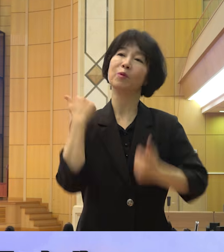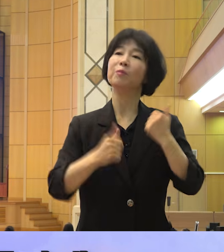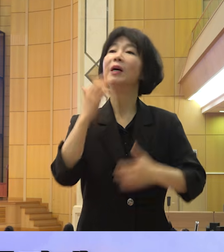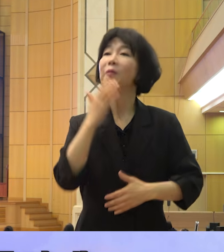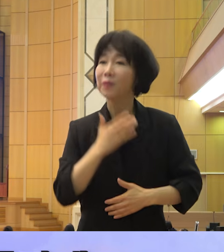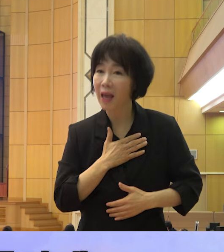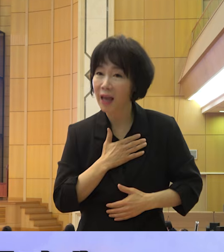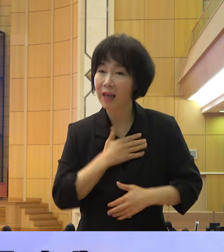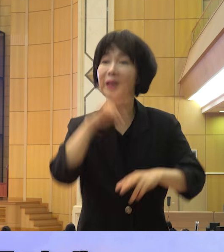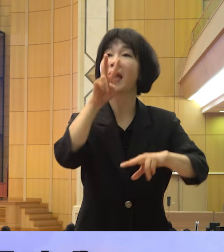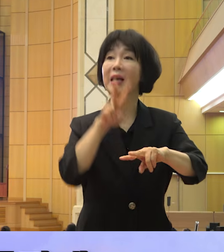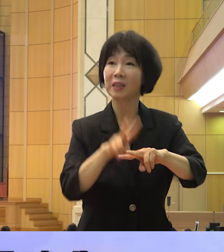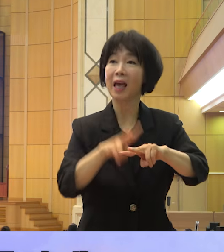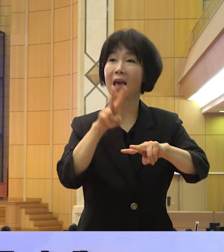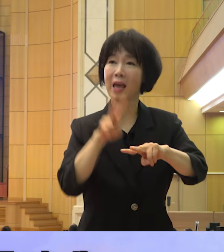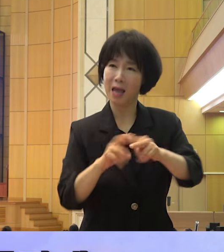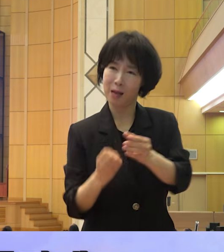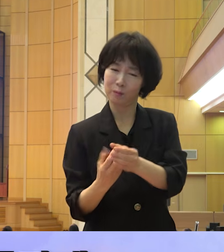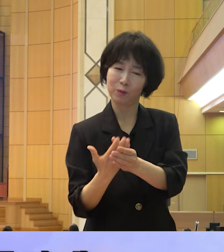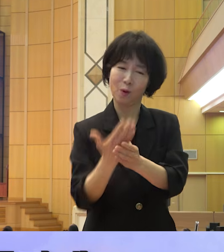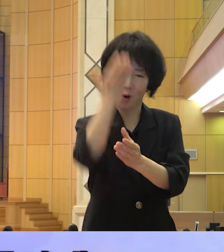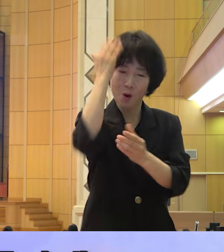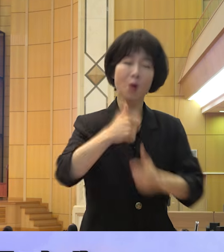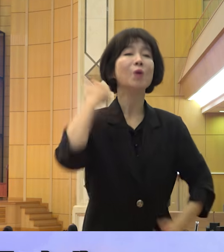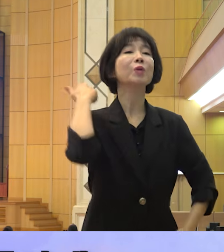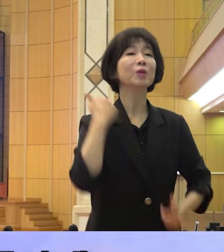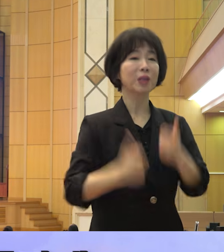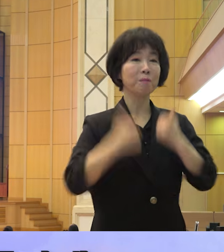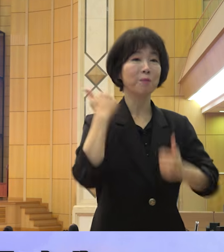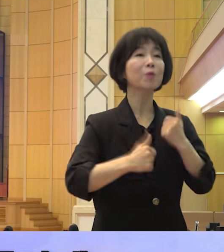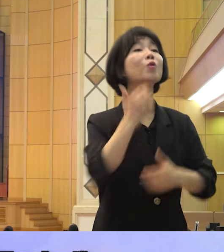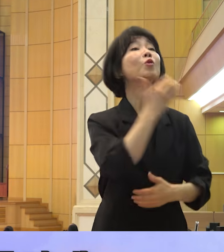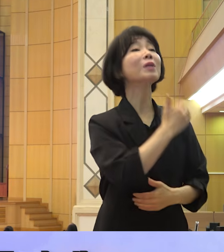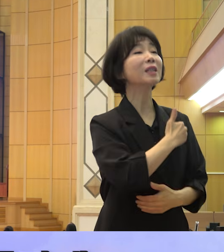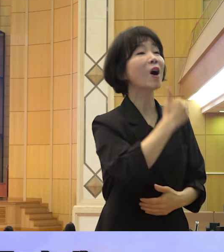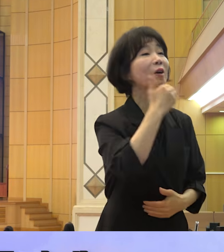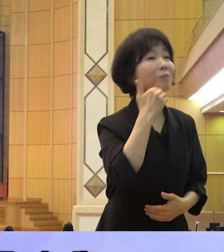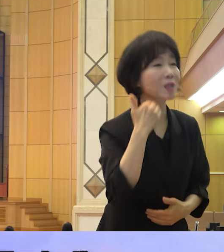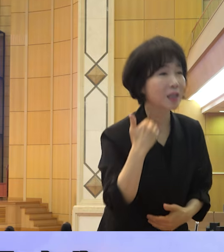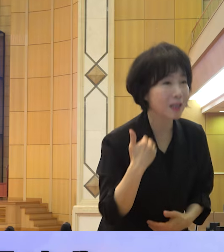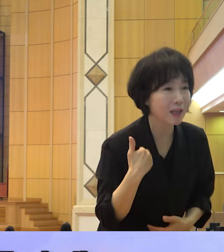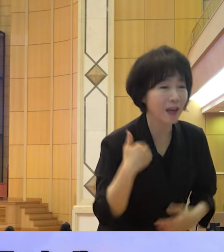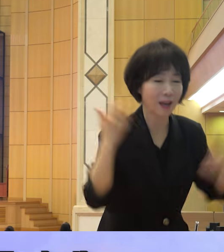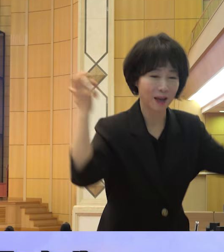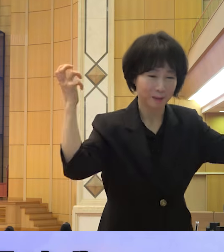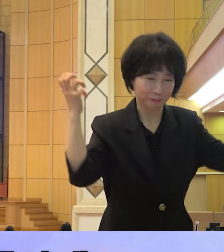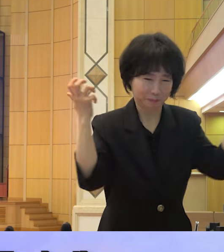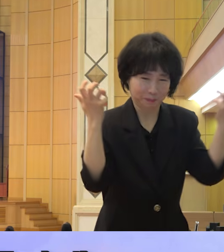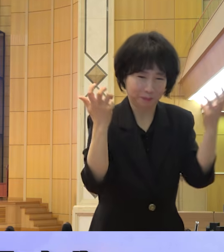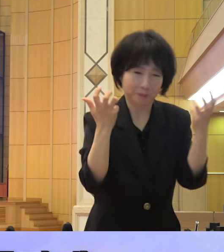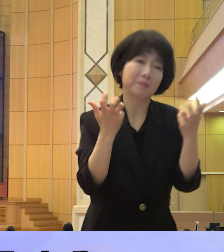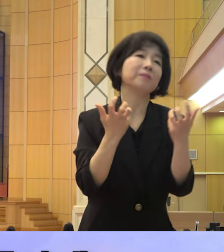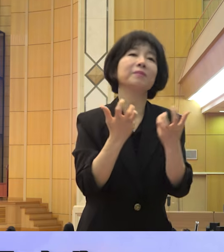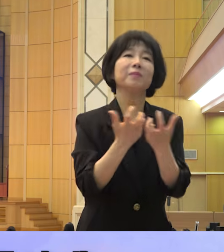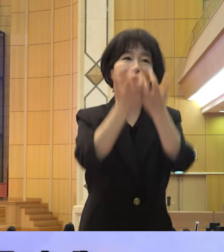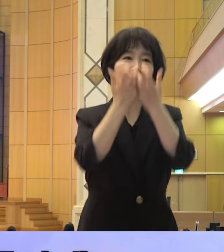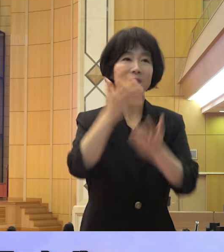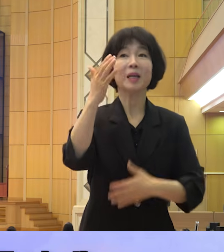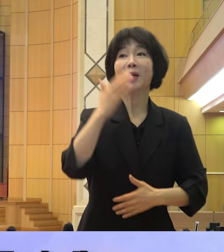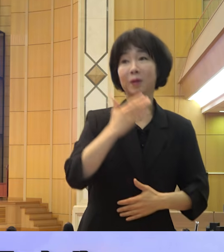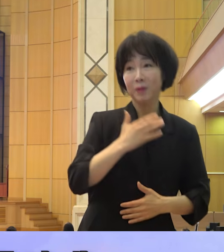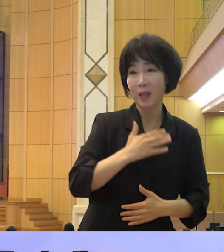샘솟는 기쁨, 내게 샘솟는 기쁨이 넘치. 내게 믿음